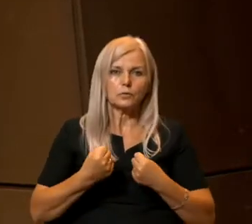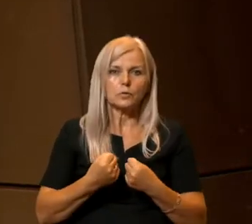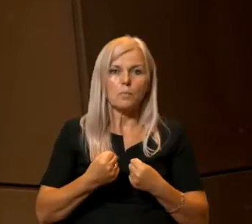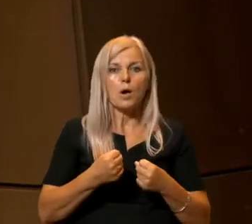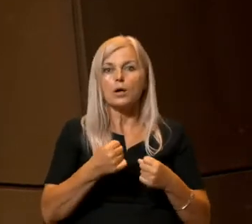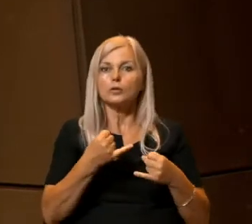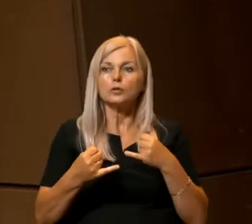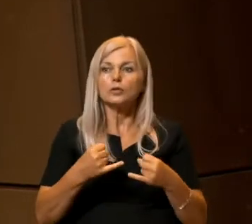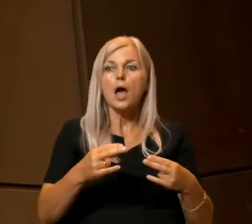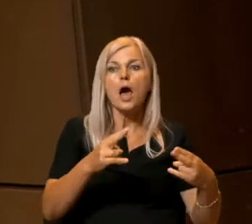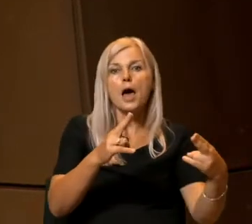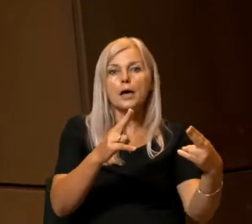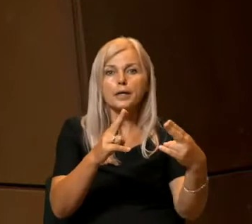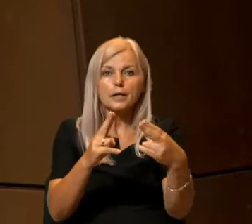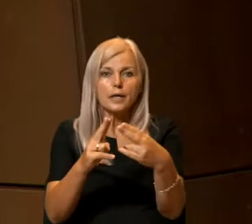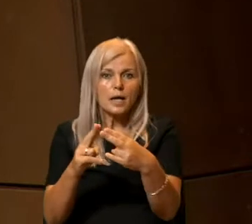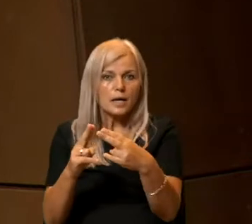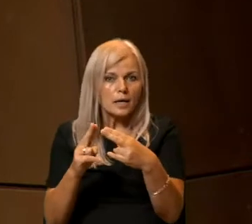pomiędzy